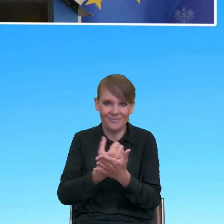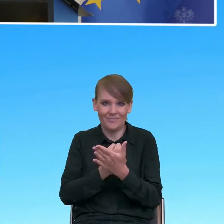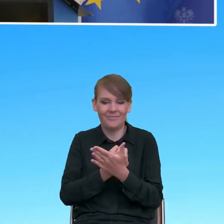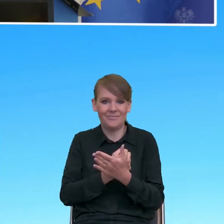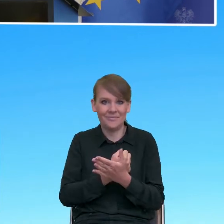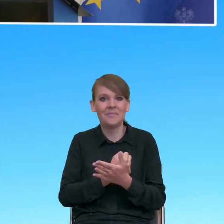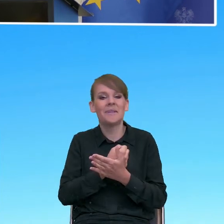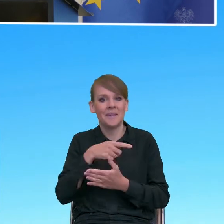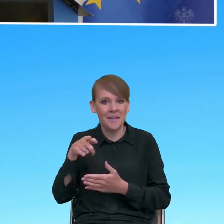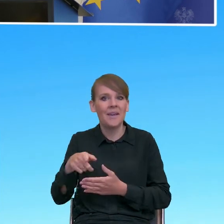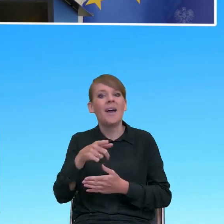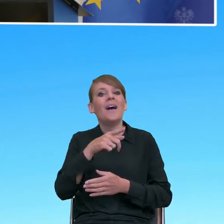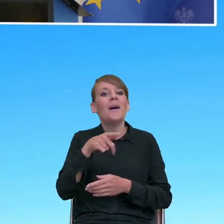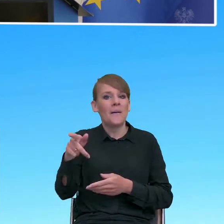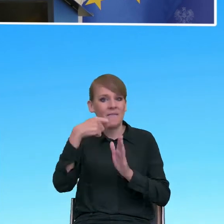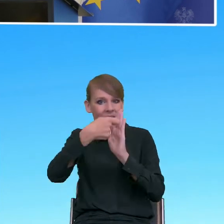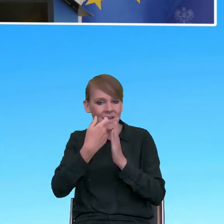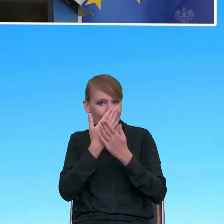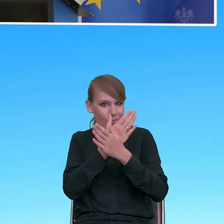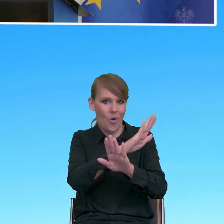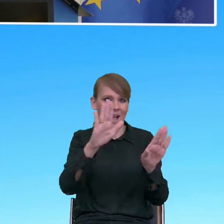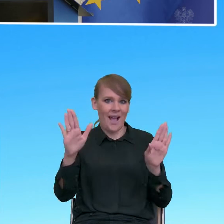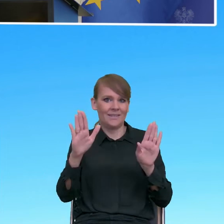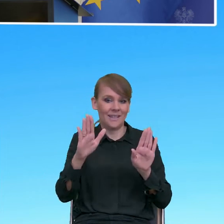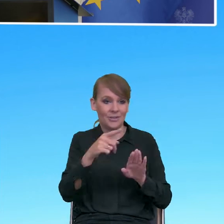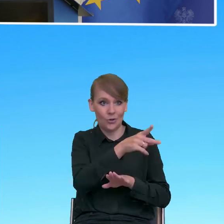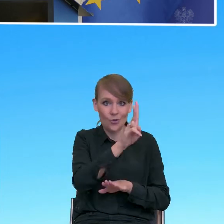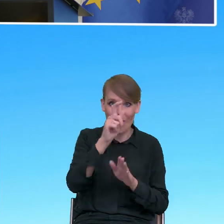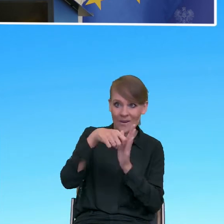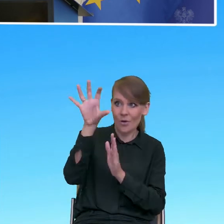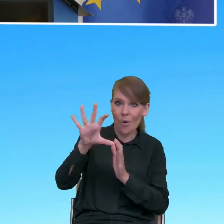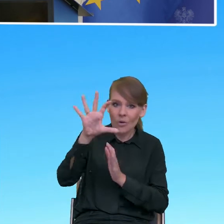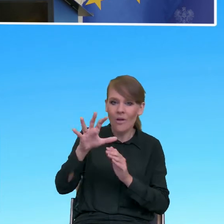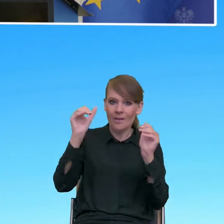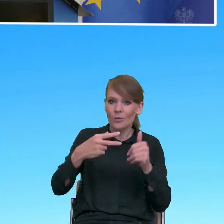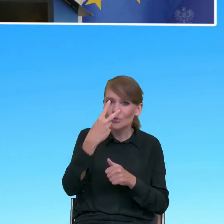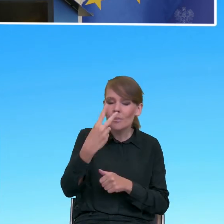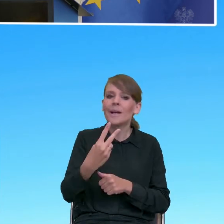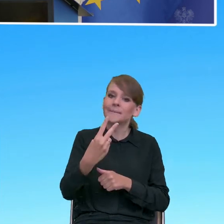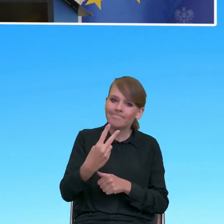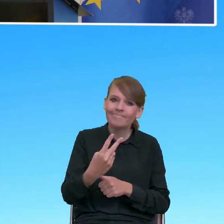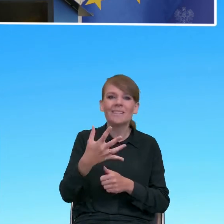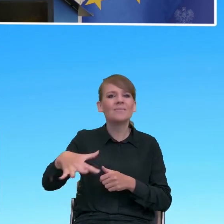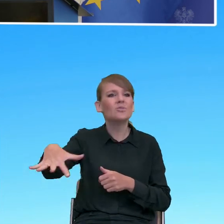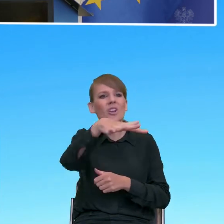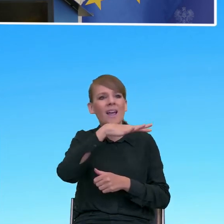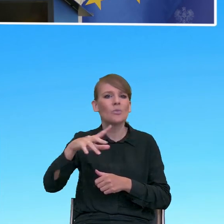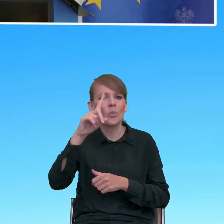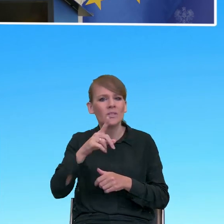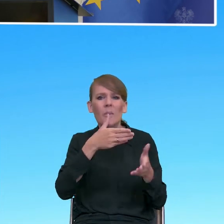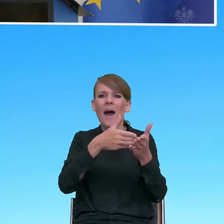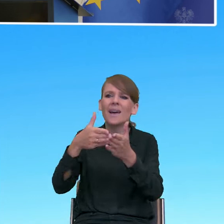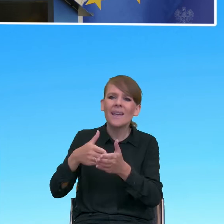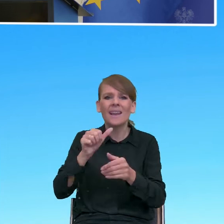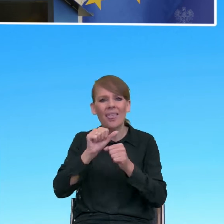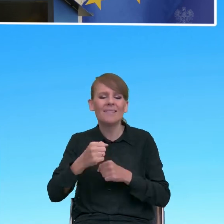filmy będą oglądać, że z tymi barierami, z którymi niestety ciągle się spotykamy jeszcze w przestrzeni publicznej, można sobie radzić.